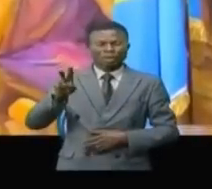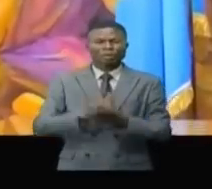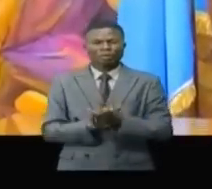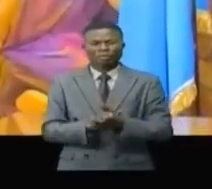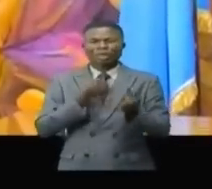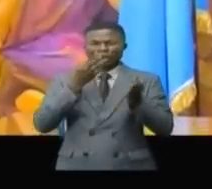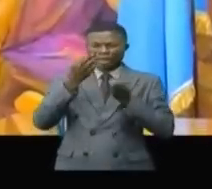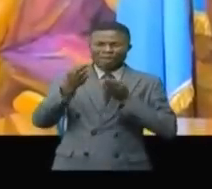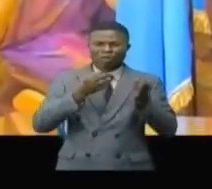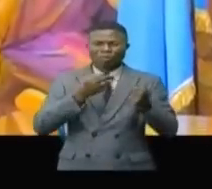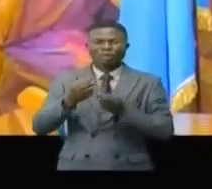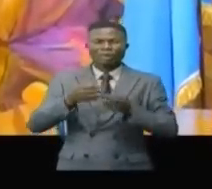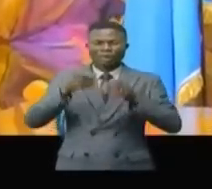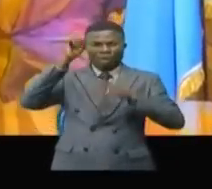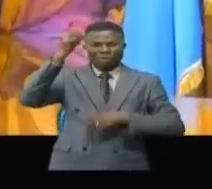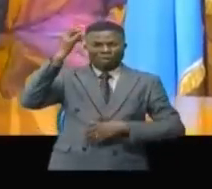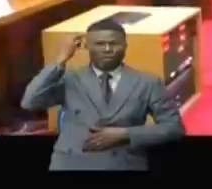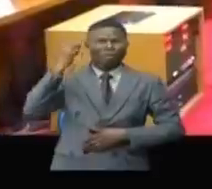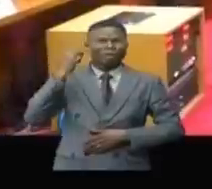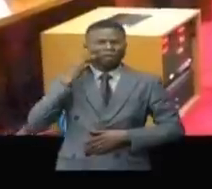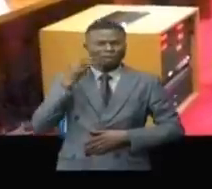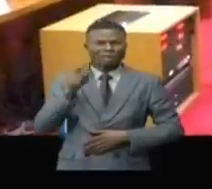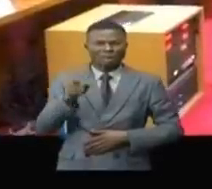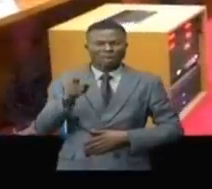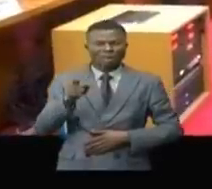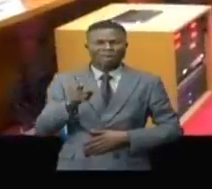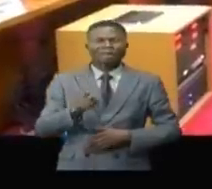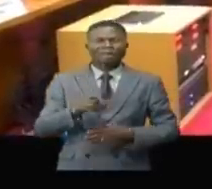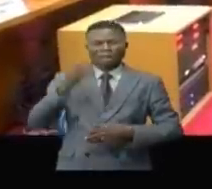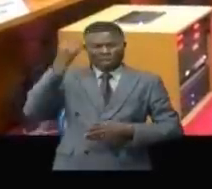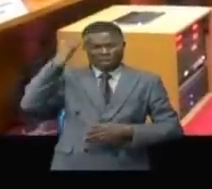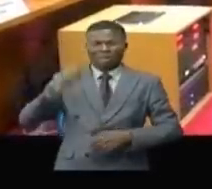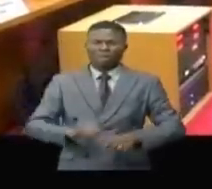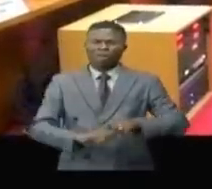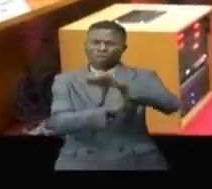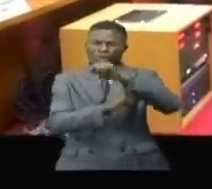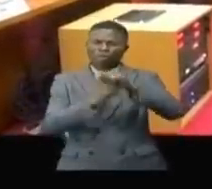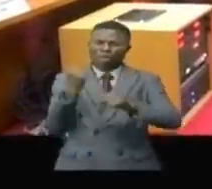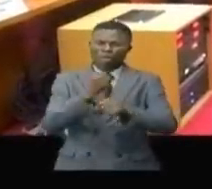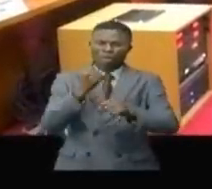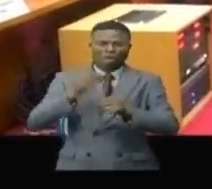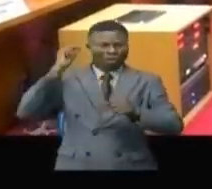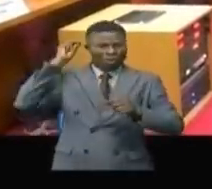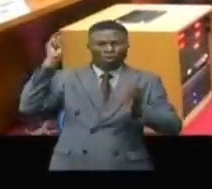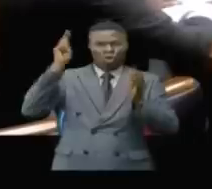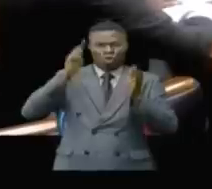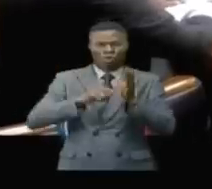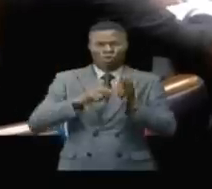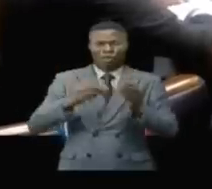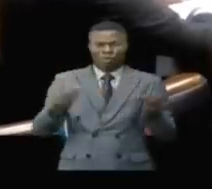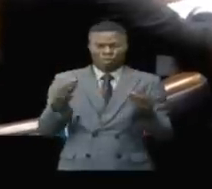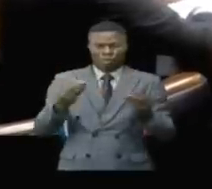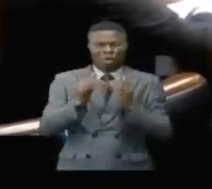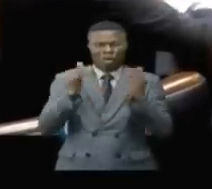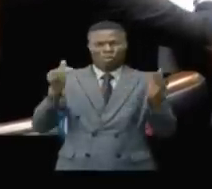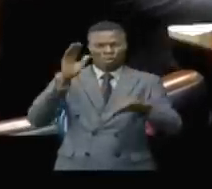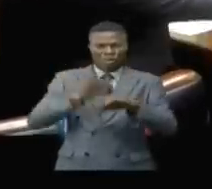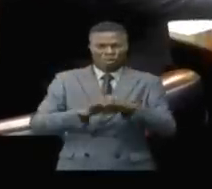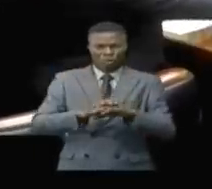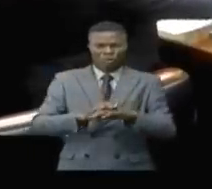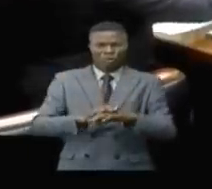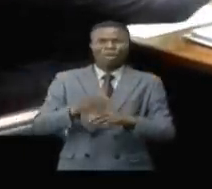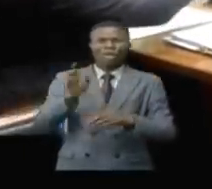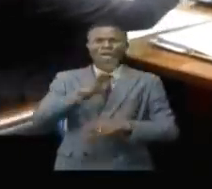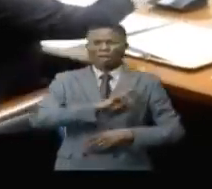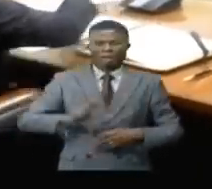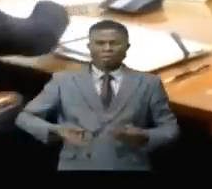exprimé au chef de l'exécutif national sa volonté d'appuyer les efforts du gouvernement pour qu'enfin revienne la paix et la sécurité